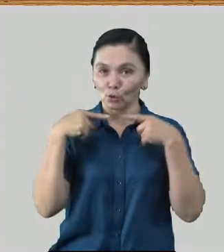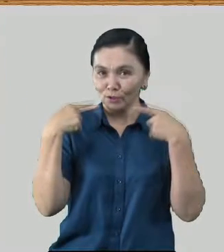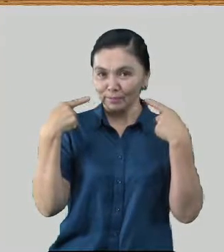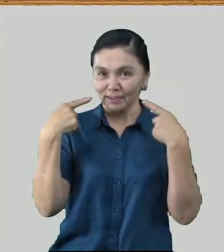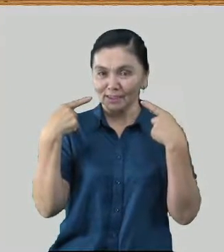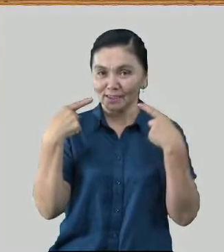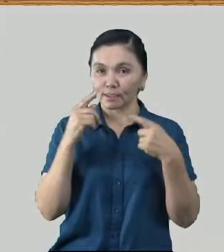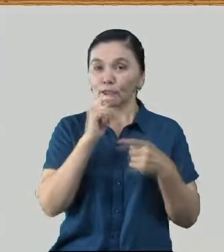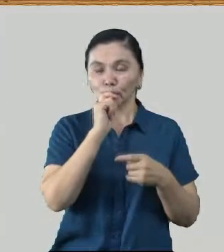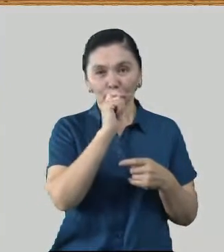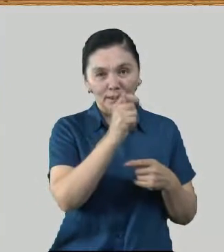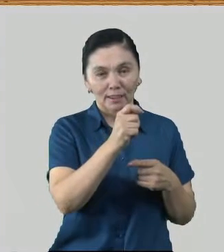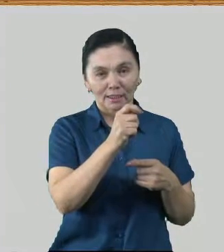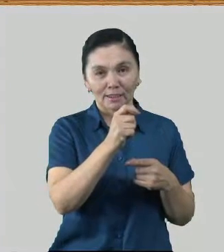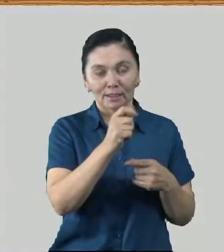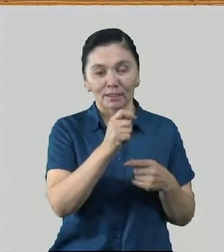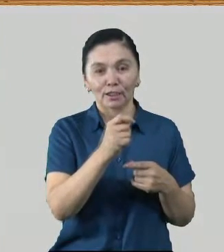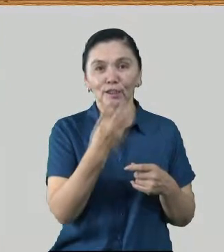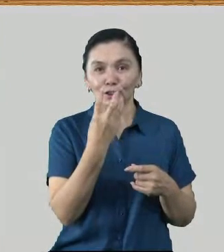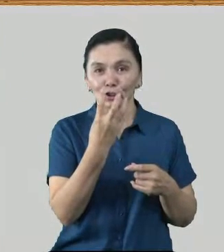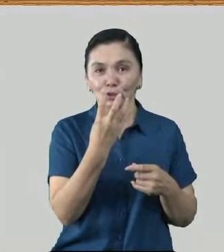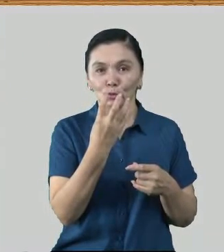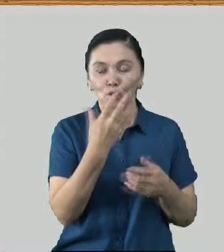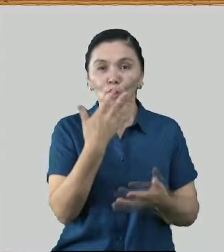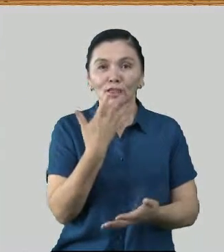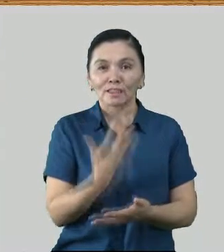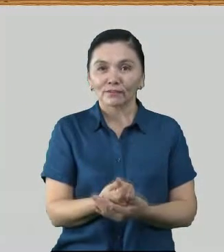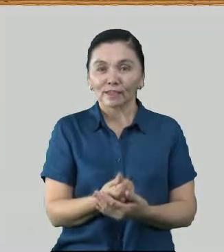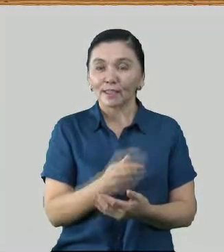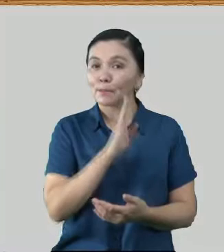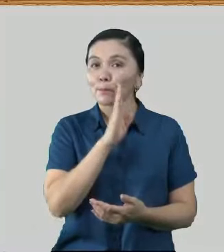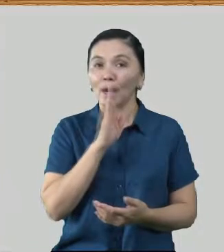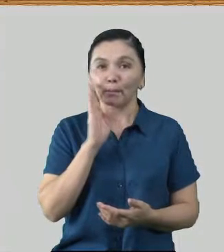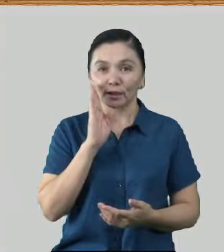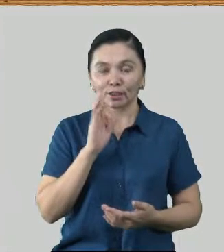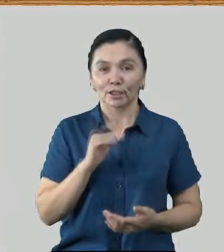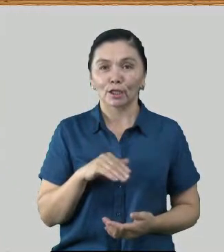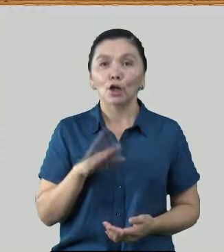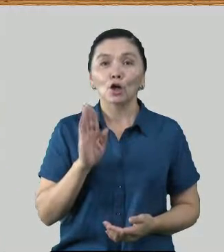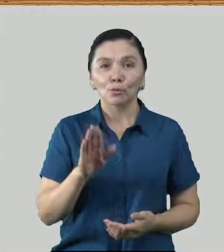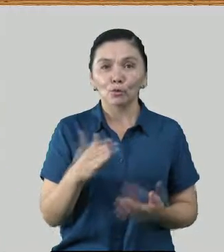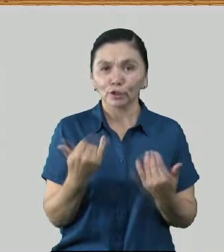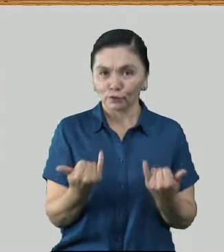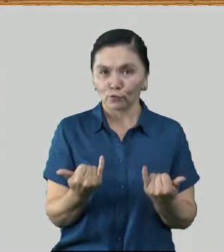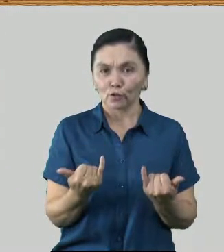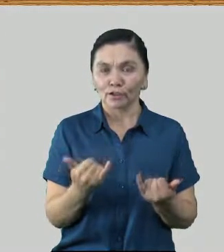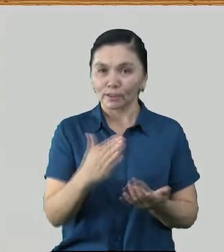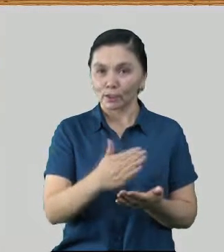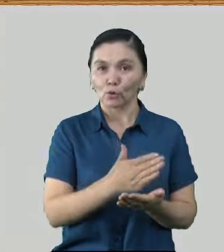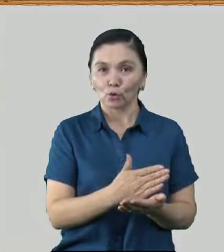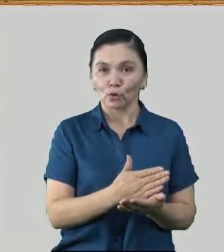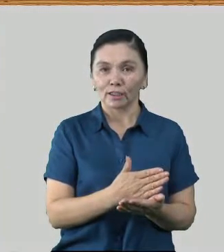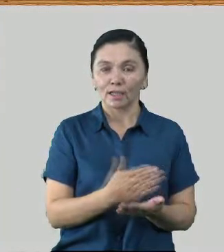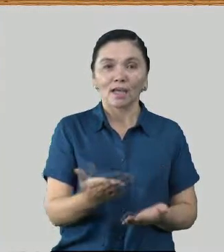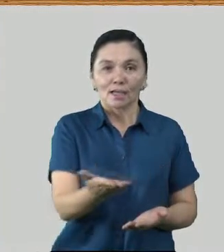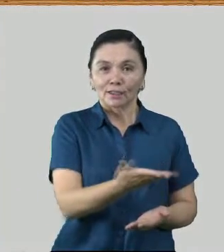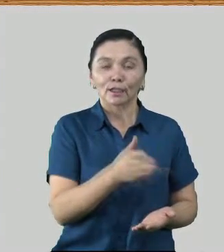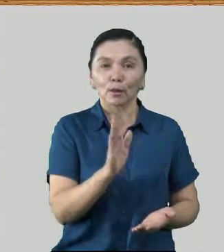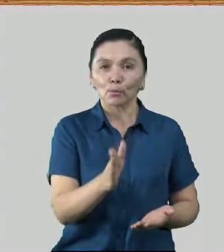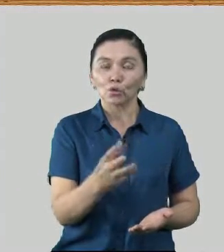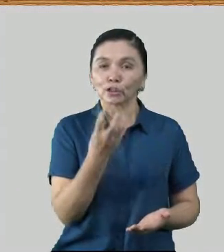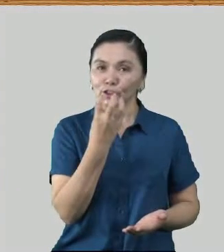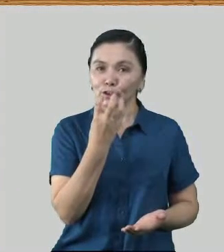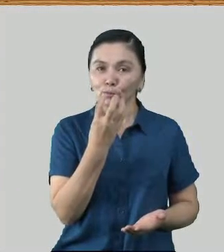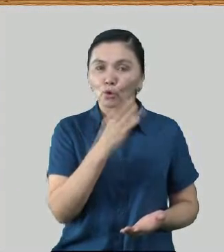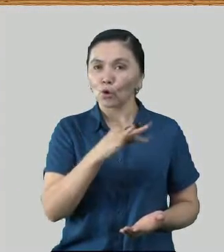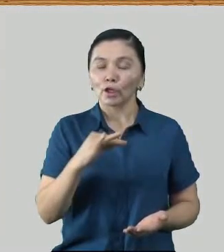Улыбнитесь и подарите это тепло своей мамочке. Пусть сегодня на уроке нам будет